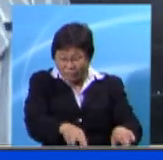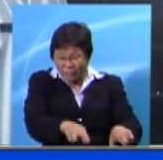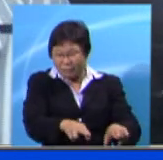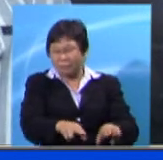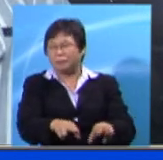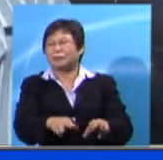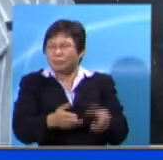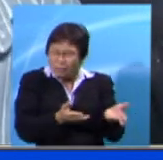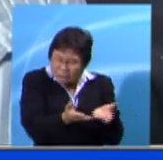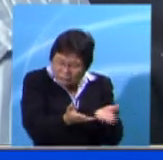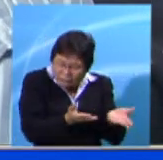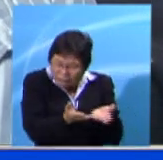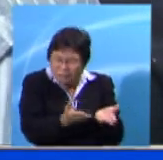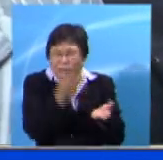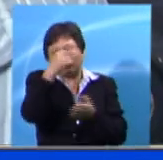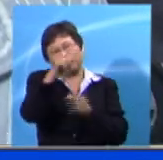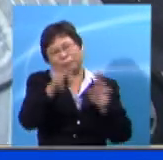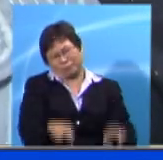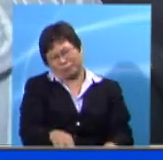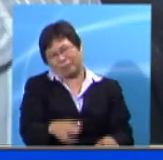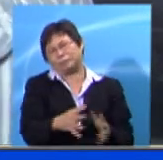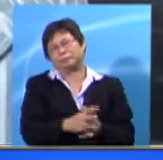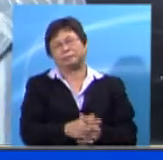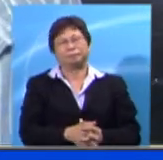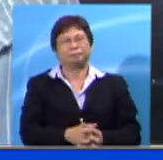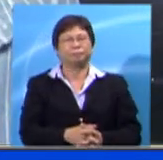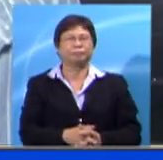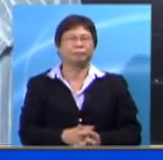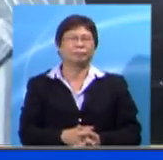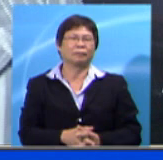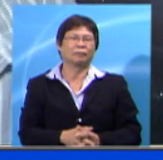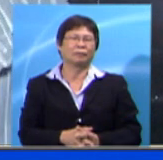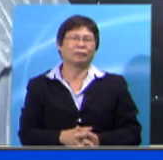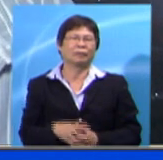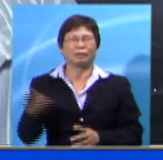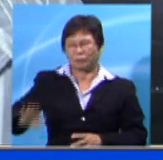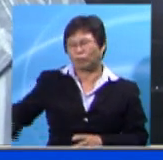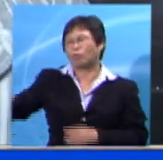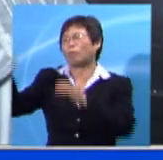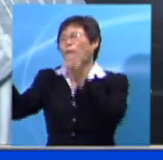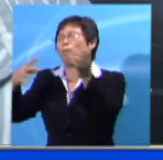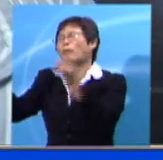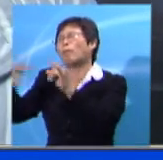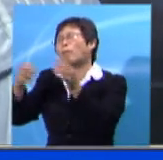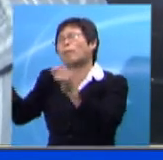Prov the for the peopleap kamu